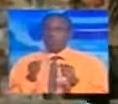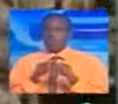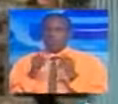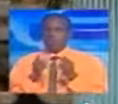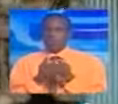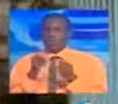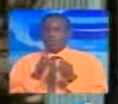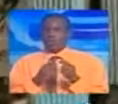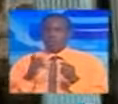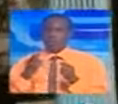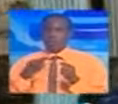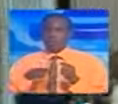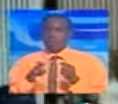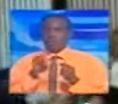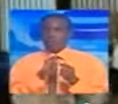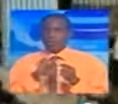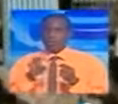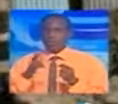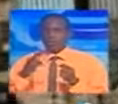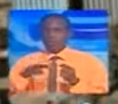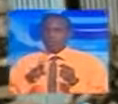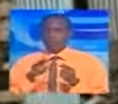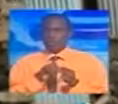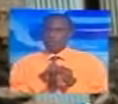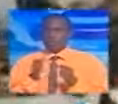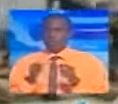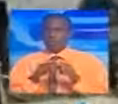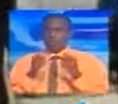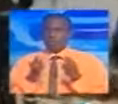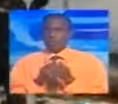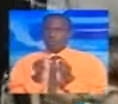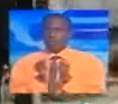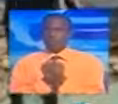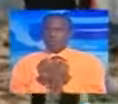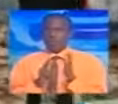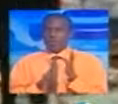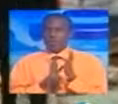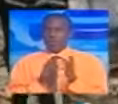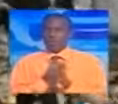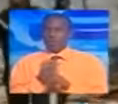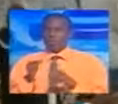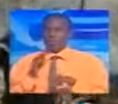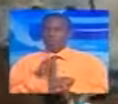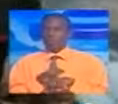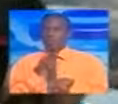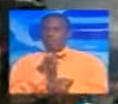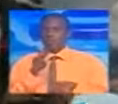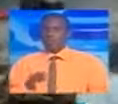Le sinistre donc a été maîtrisé peu après, donc vers 17h heure locale.